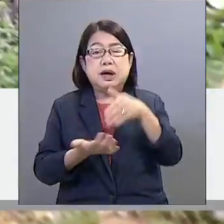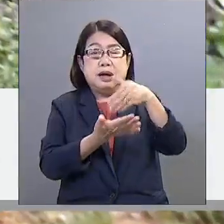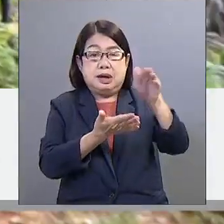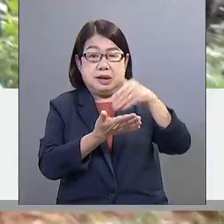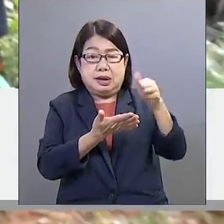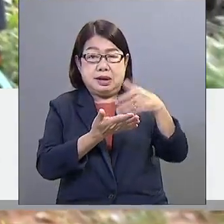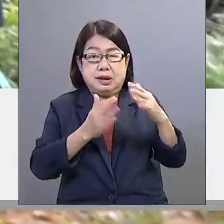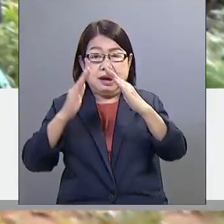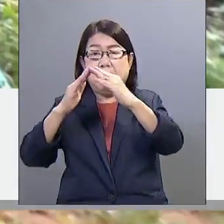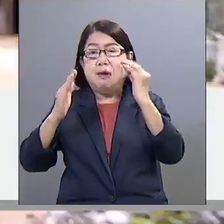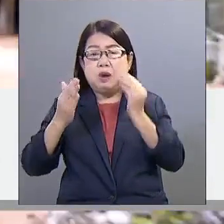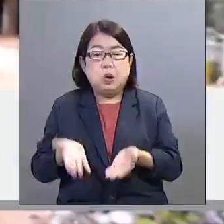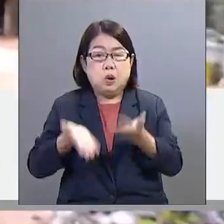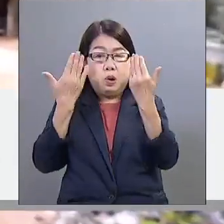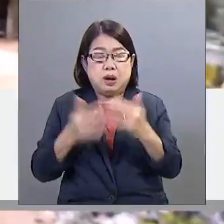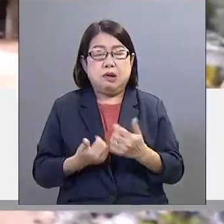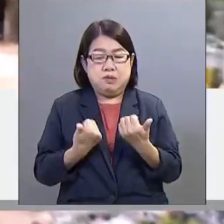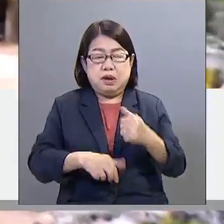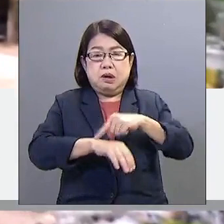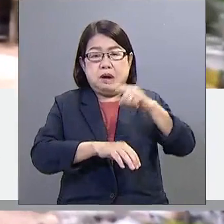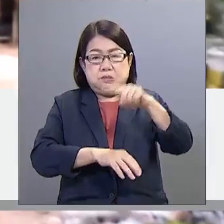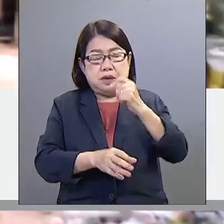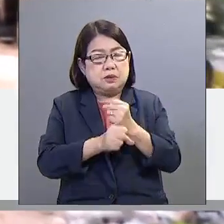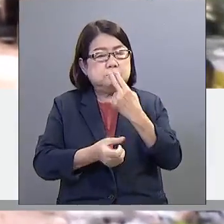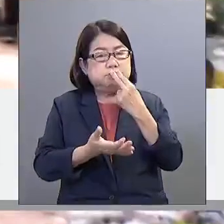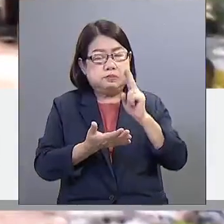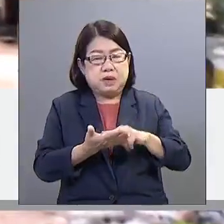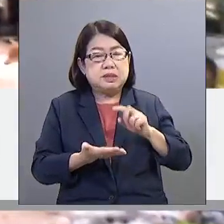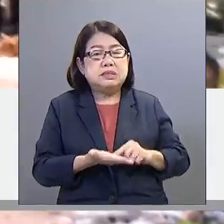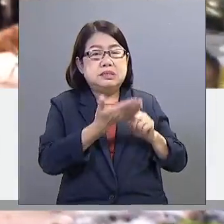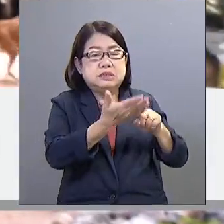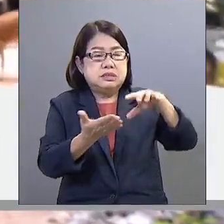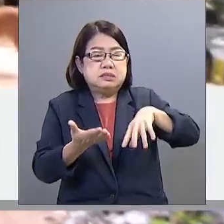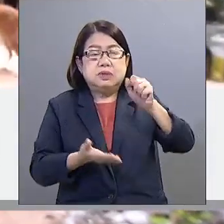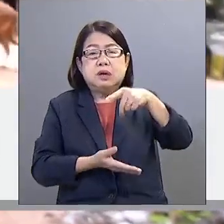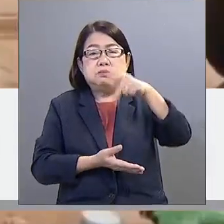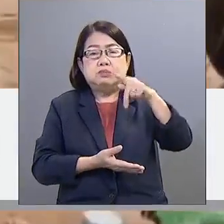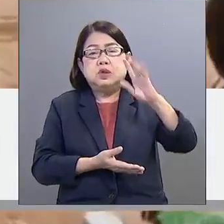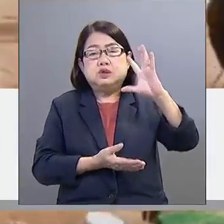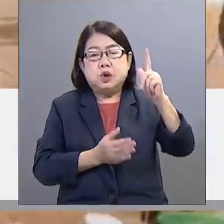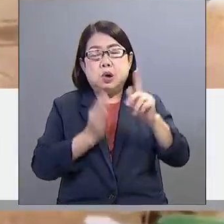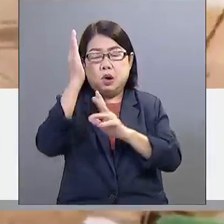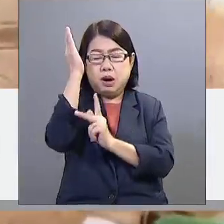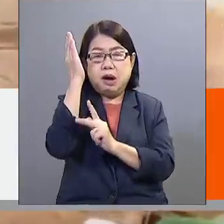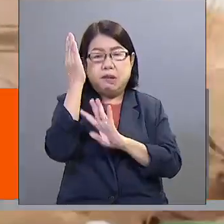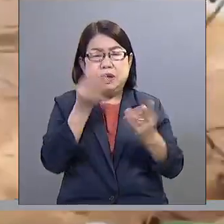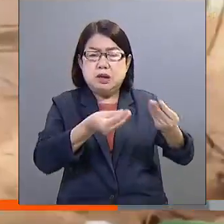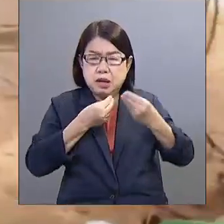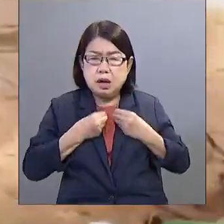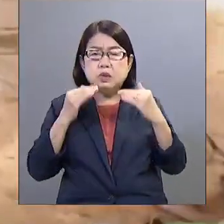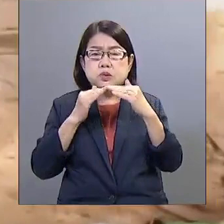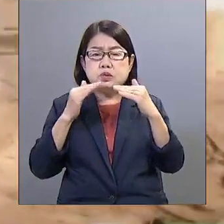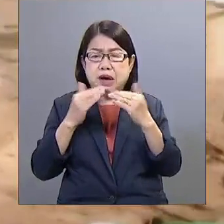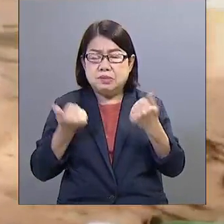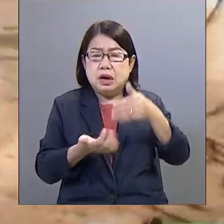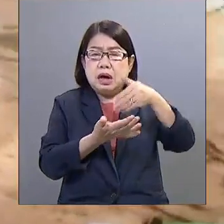จากพื้นที่สวนปาล์มช่วงบ่ายวันนี้จะไปยื่นหนังสือที่สำนักงานป.ป.ชจังหวัดกระบี่เพื่อขอความเป็นธรรมโดยอ้างว่าการผลักดัน